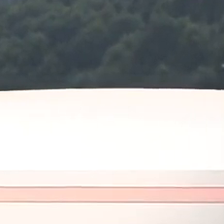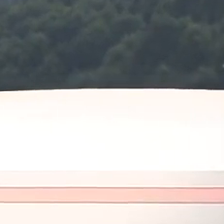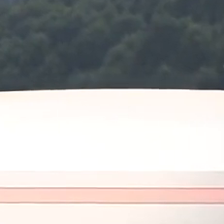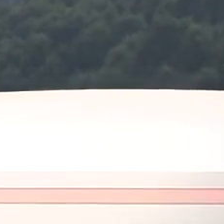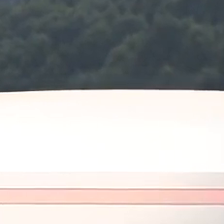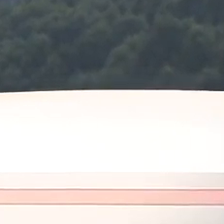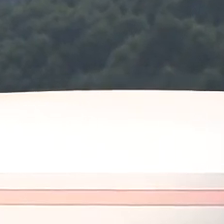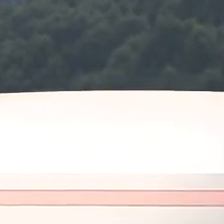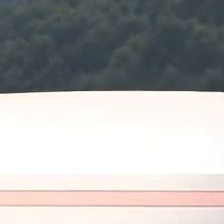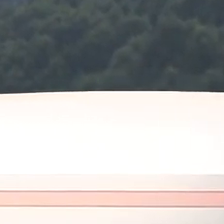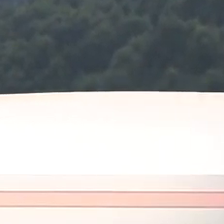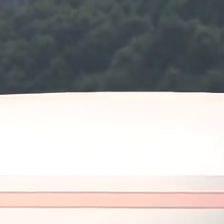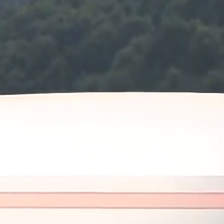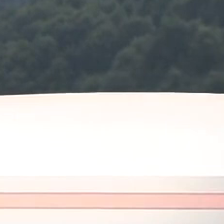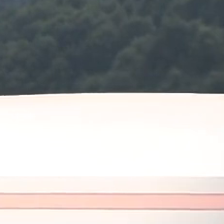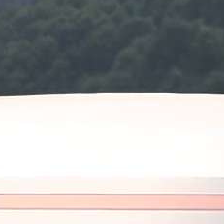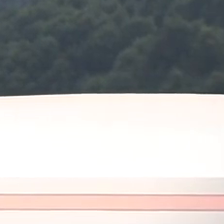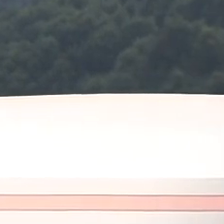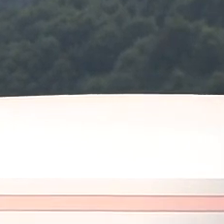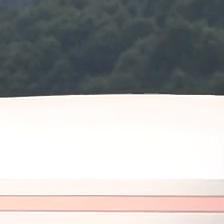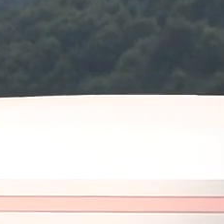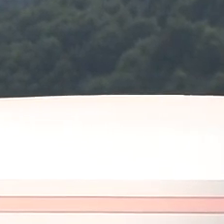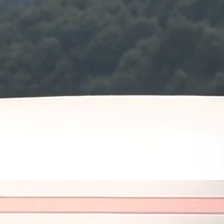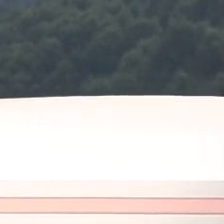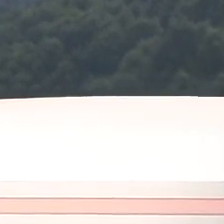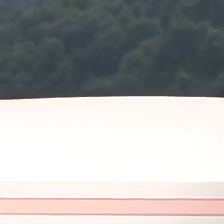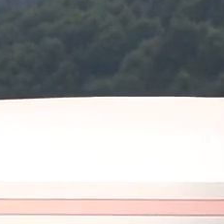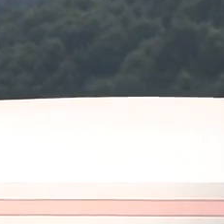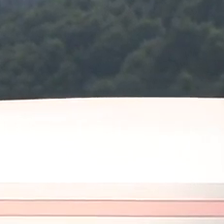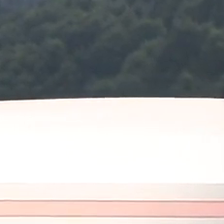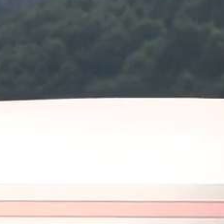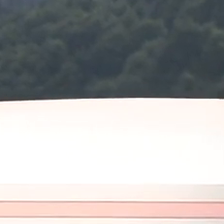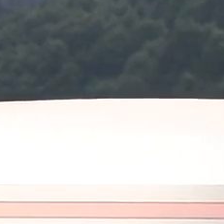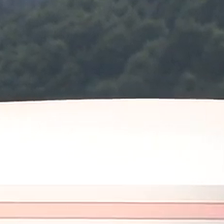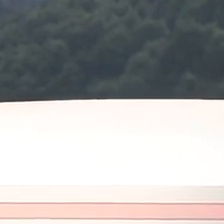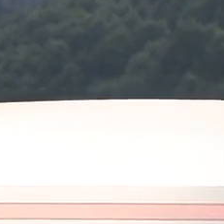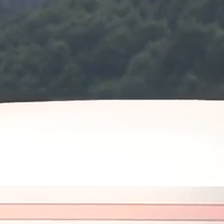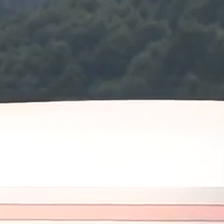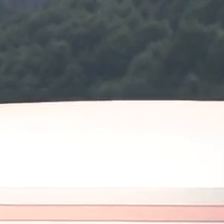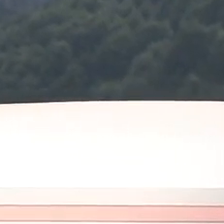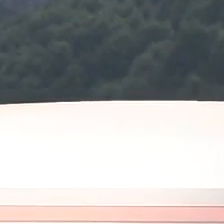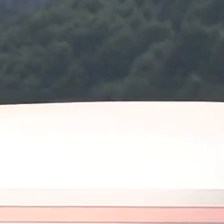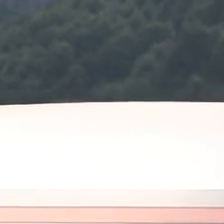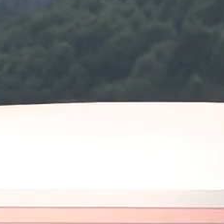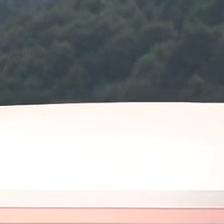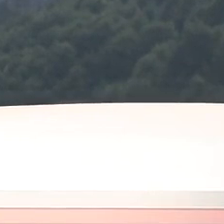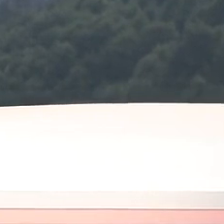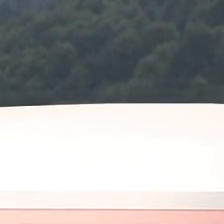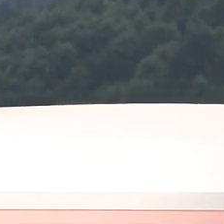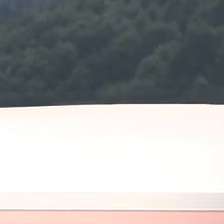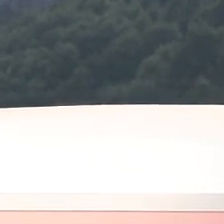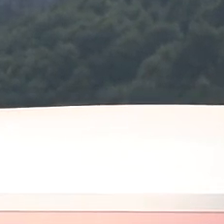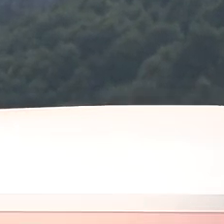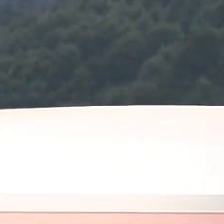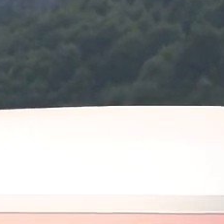românul va încerca să urce muntele fără oxigen suplimentar și fără cărăuși. Anul acesta el a fost primul român care a cucerit al 3-lea și cel